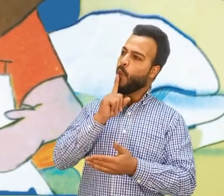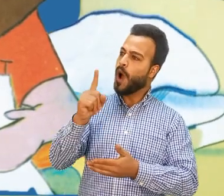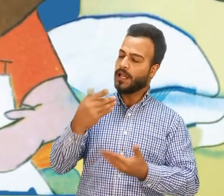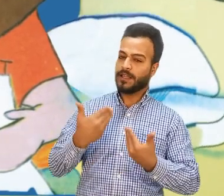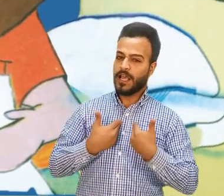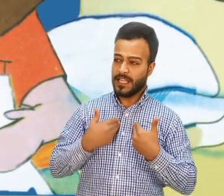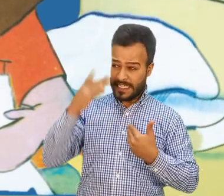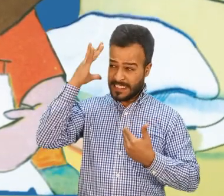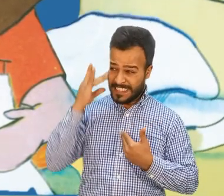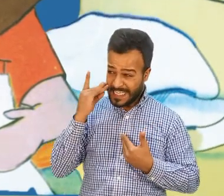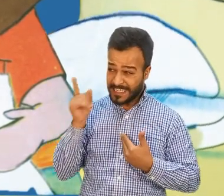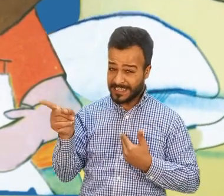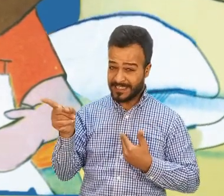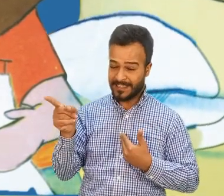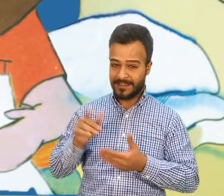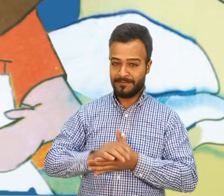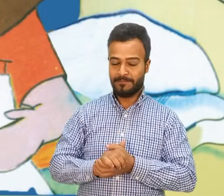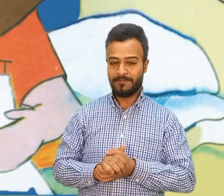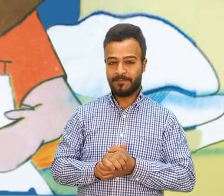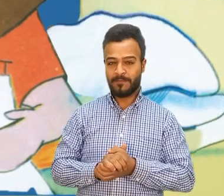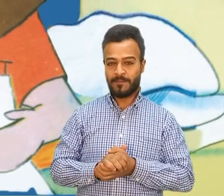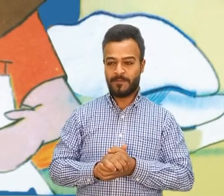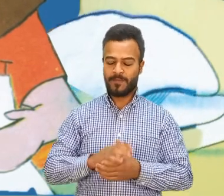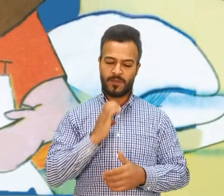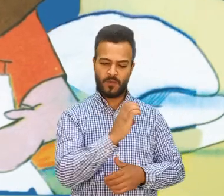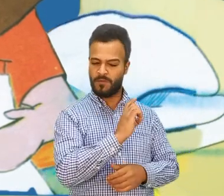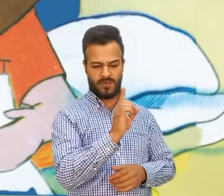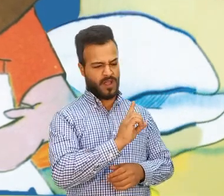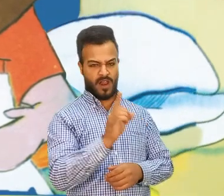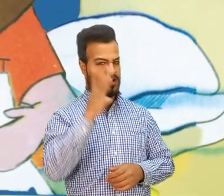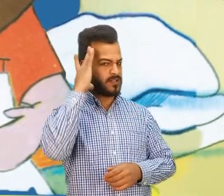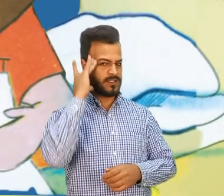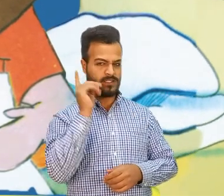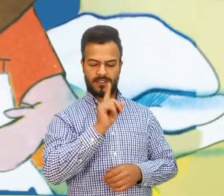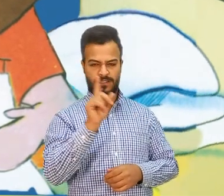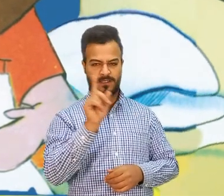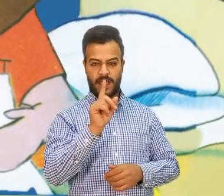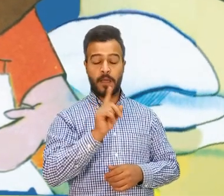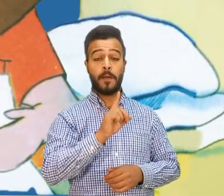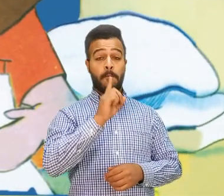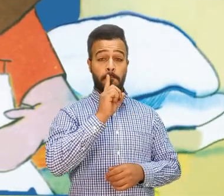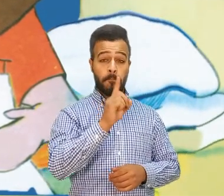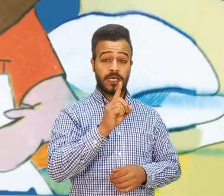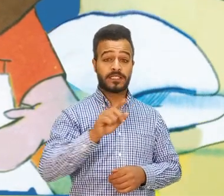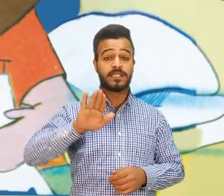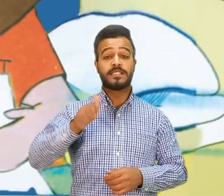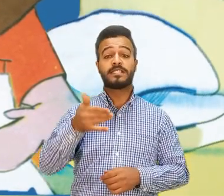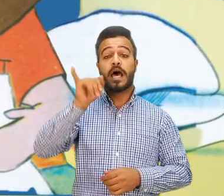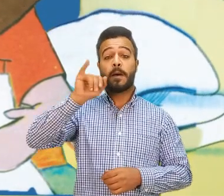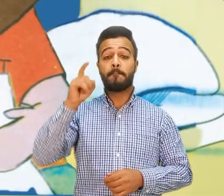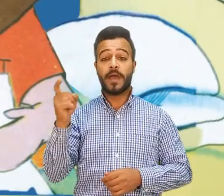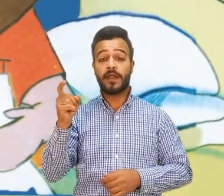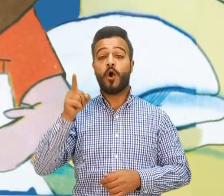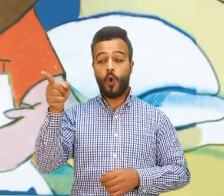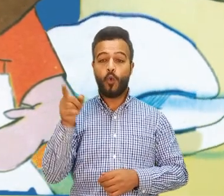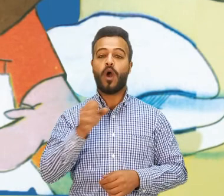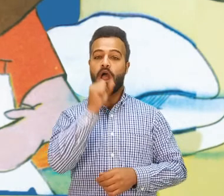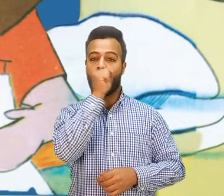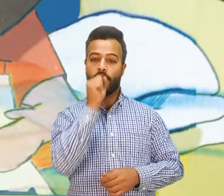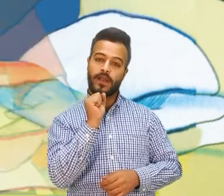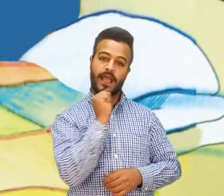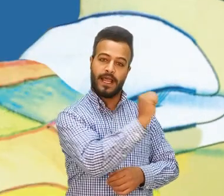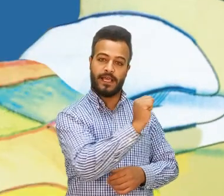وعدتني، هل نسيت؟ لا، لم أنسى، ولكن سامرا سوف يغني